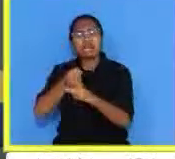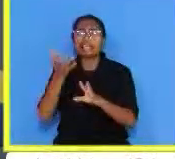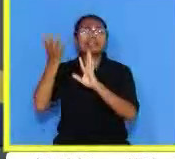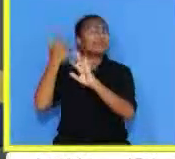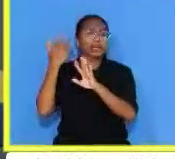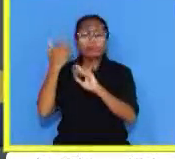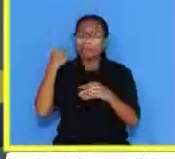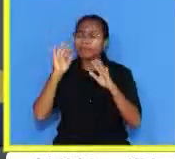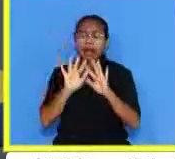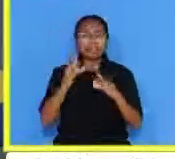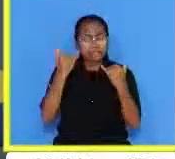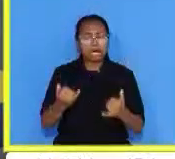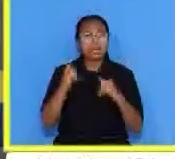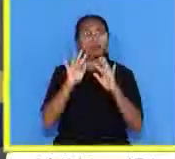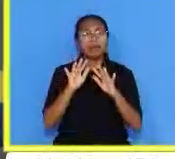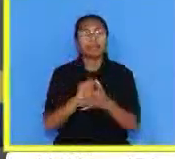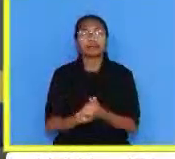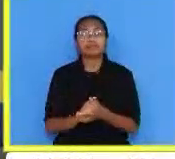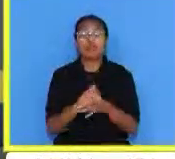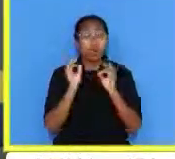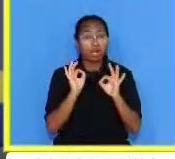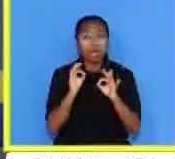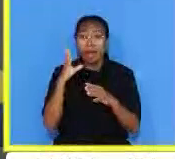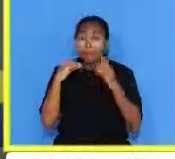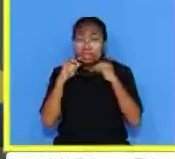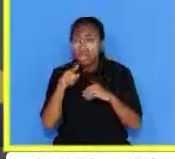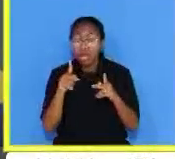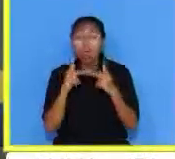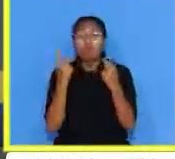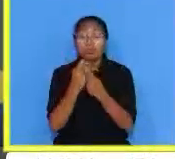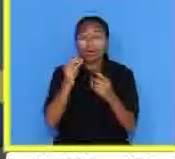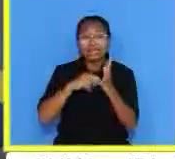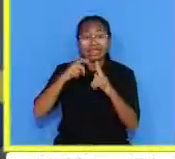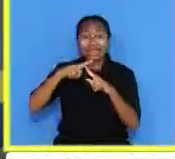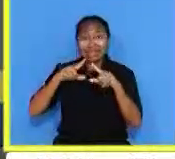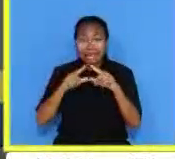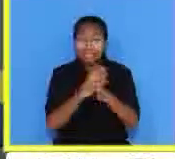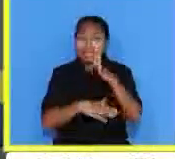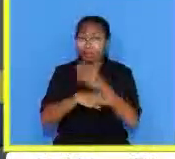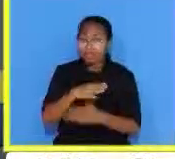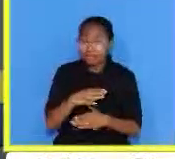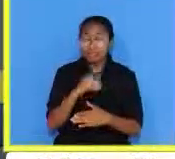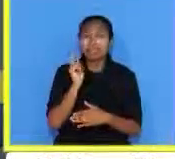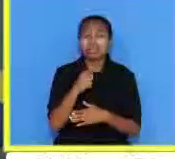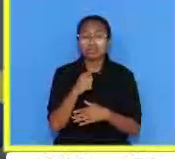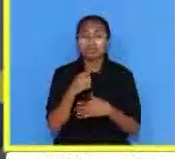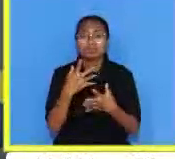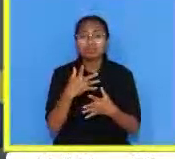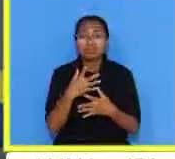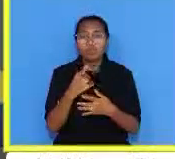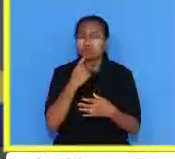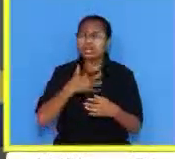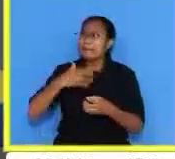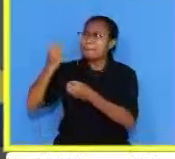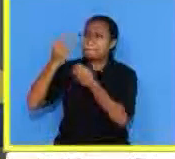sebelumnya ya Kak Dina ya. Ya. Baik Kak Dina, berbicara mengenai kelompok rentan, penyandang disabilitas merupakan salah satu kelompok yang paling terdampak dari